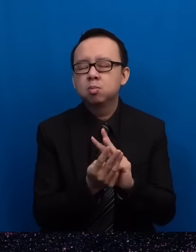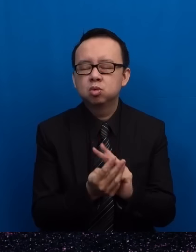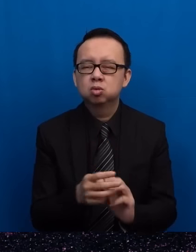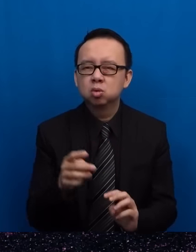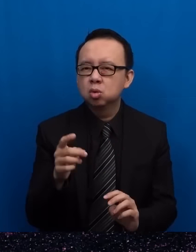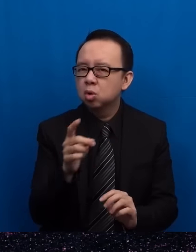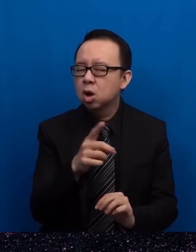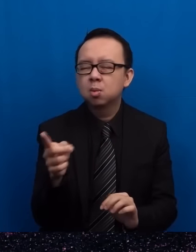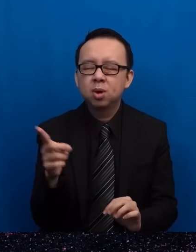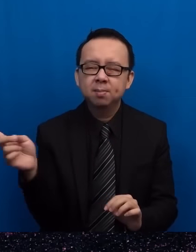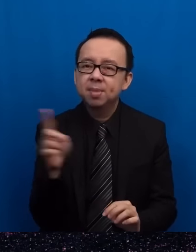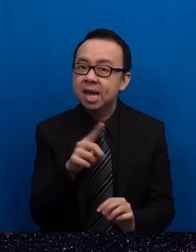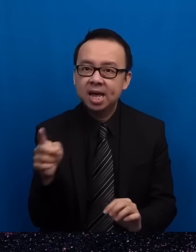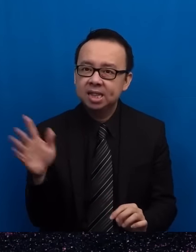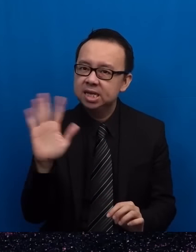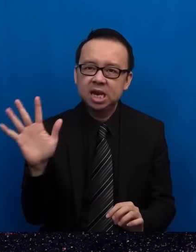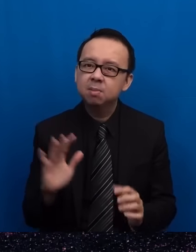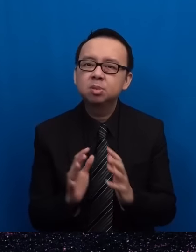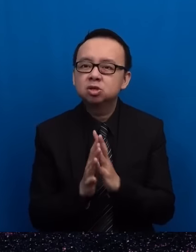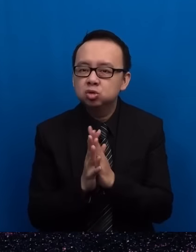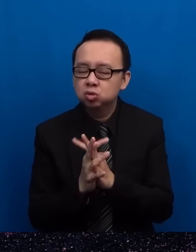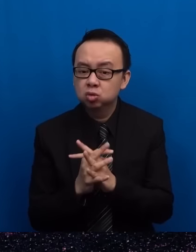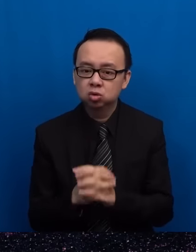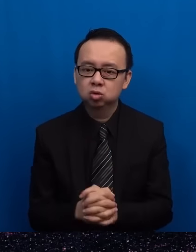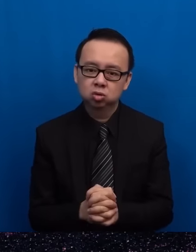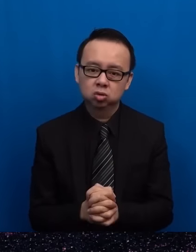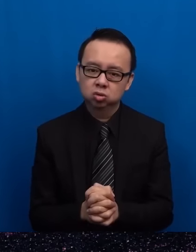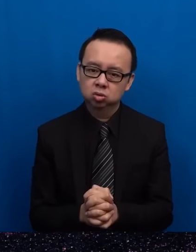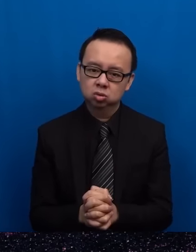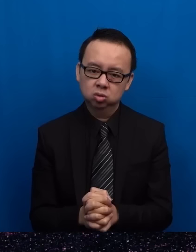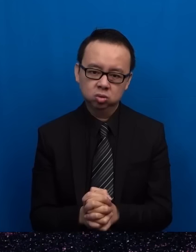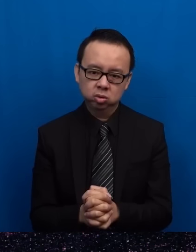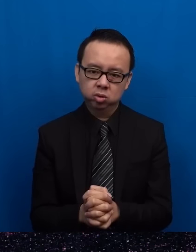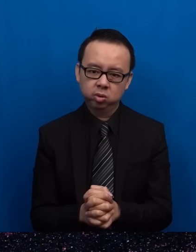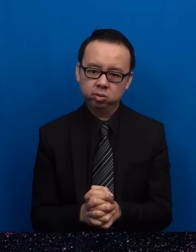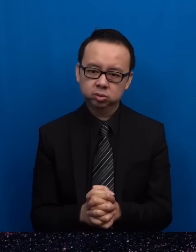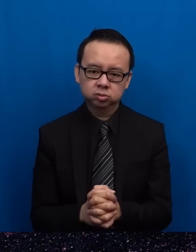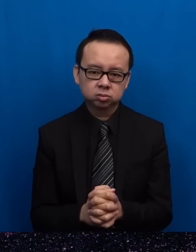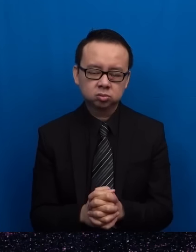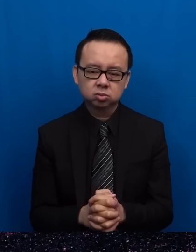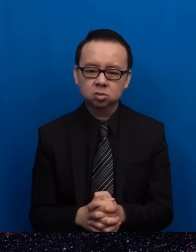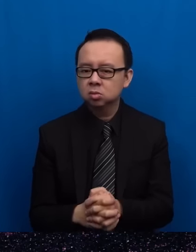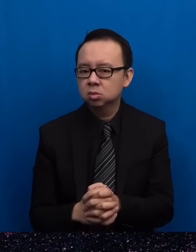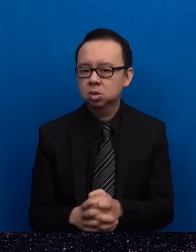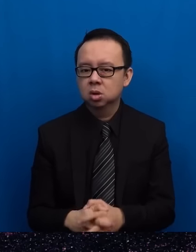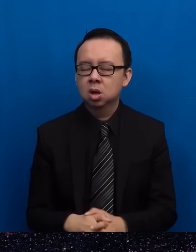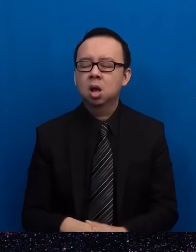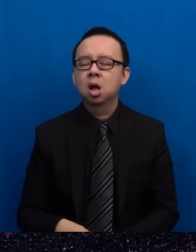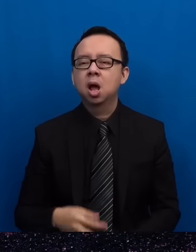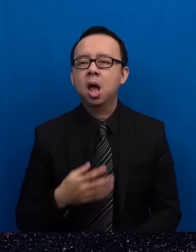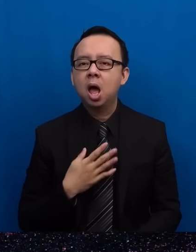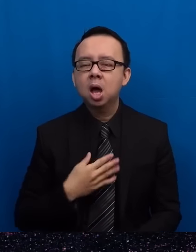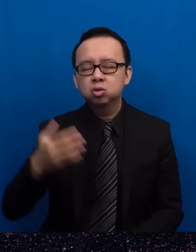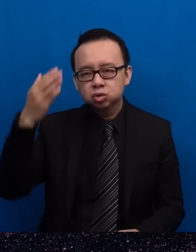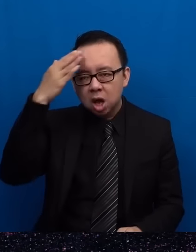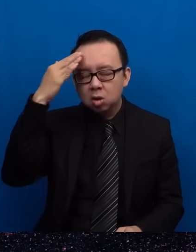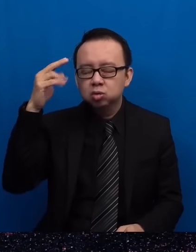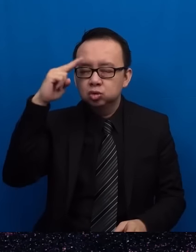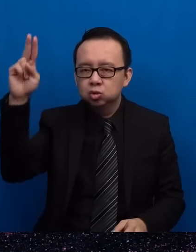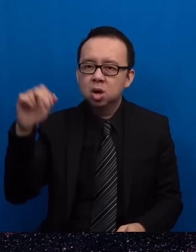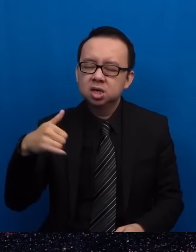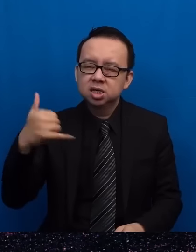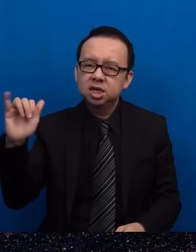sembuh. Heal the people of the world, I pray. Karena aku tahu hanya Engkau yang sanggup. Manusia